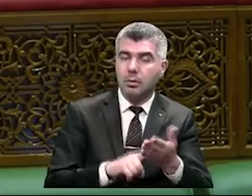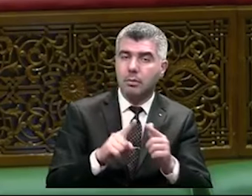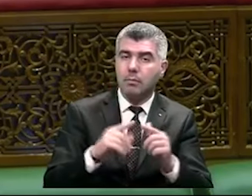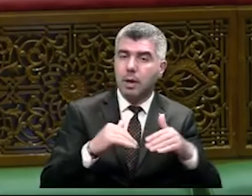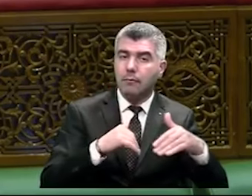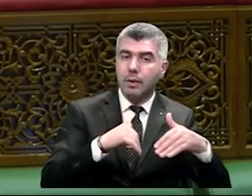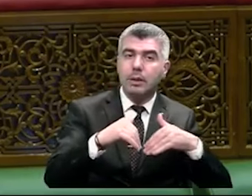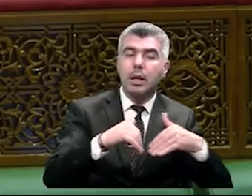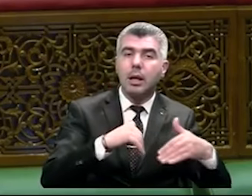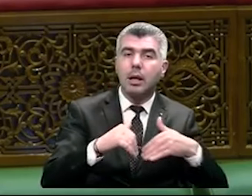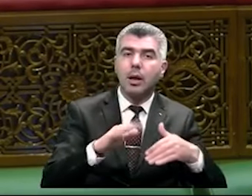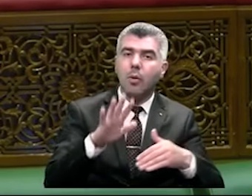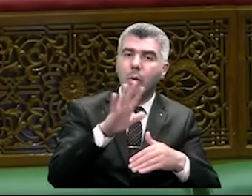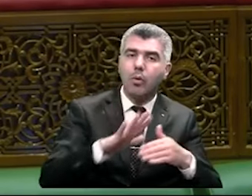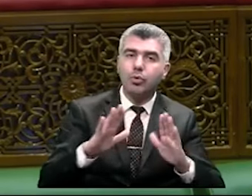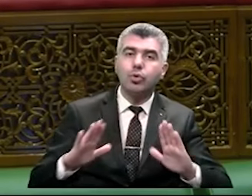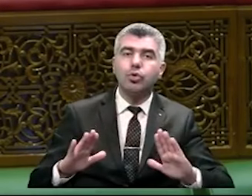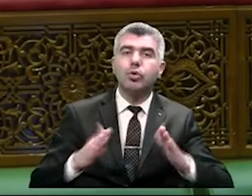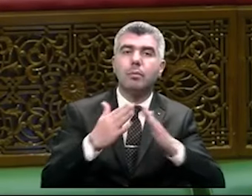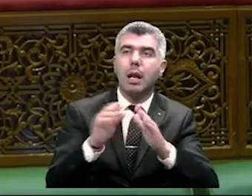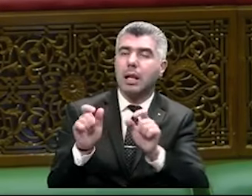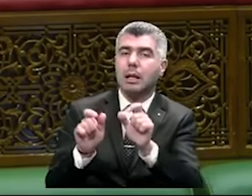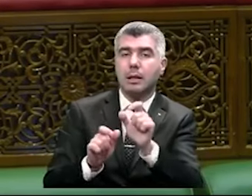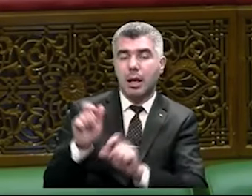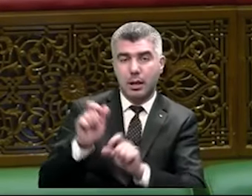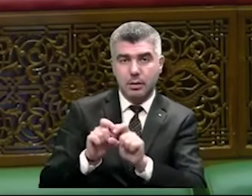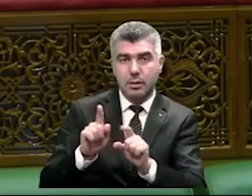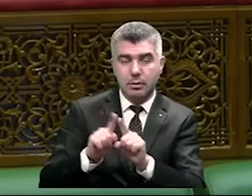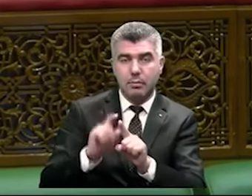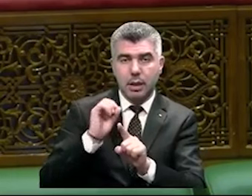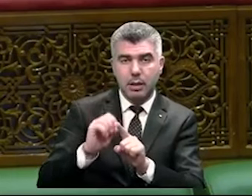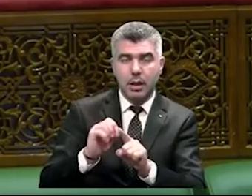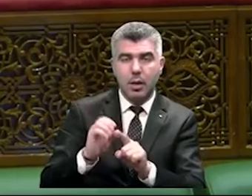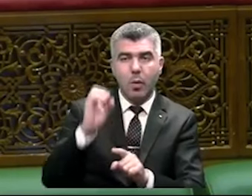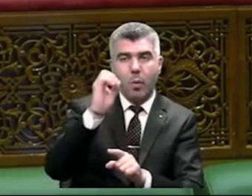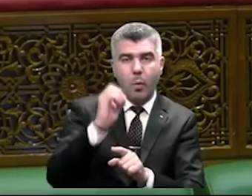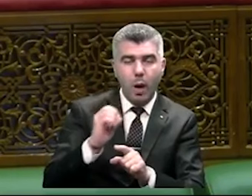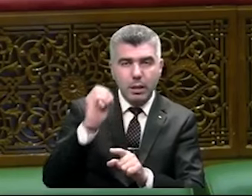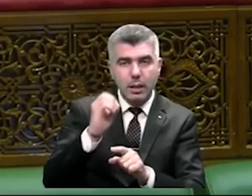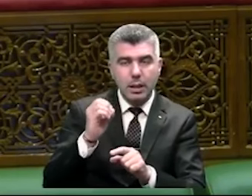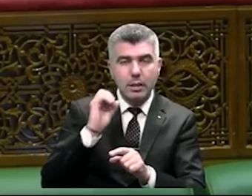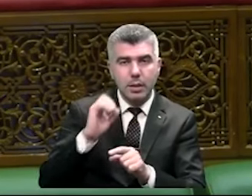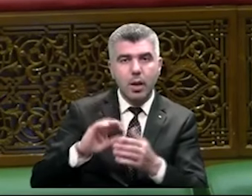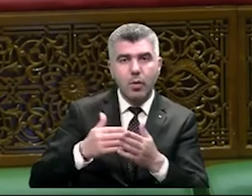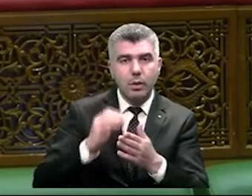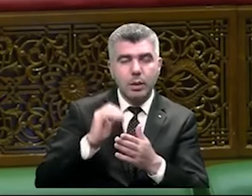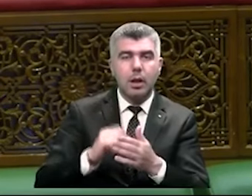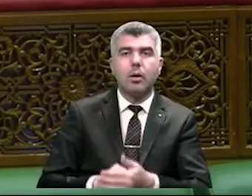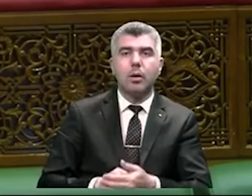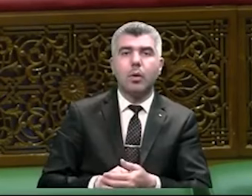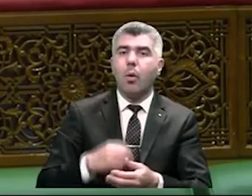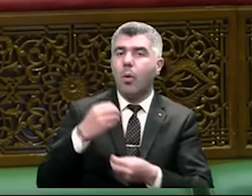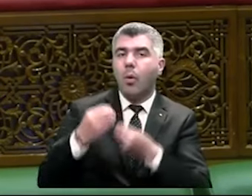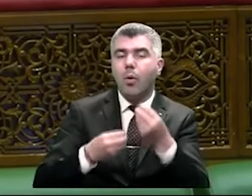الطرقي لدى الساكنه الجبليه لا سواء بالنسبه لساكنه جهه درعه ت فيلت وعلى الخصوص اقليم تنغير ولا